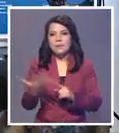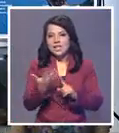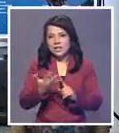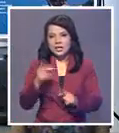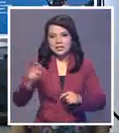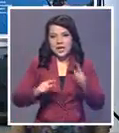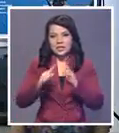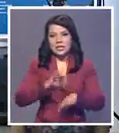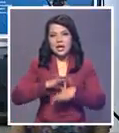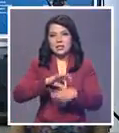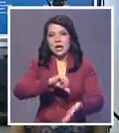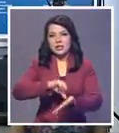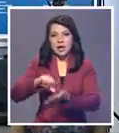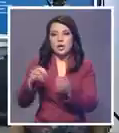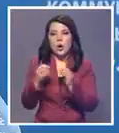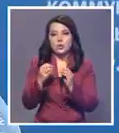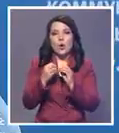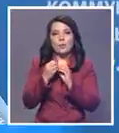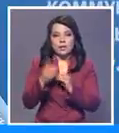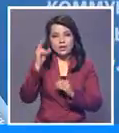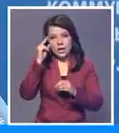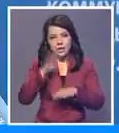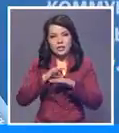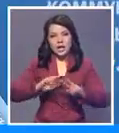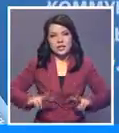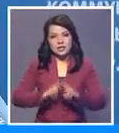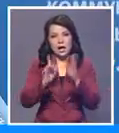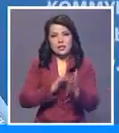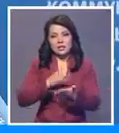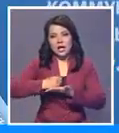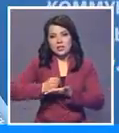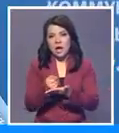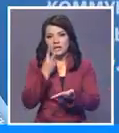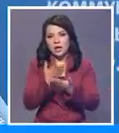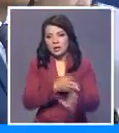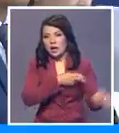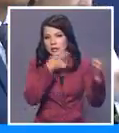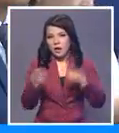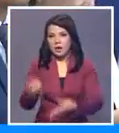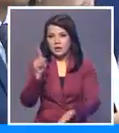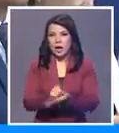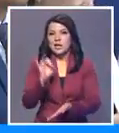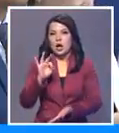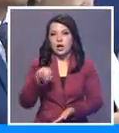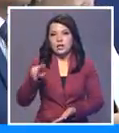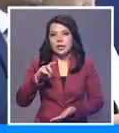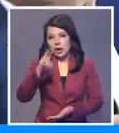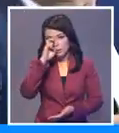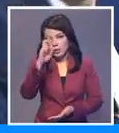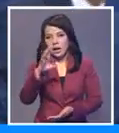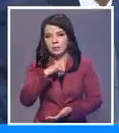хатшысы 10-11 маусым күндері Астанаға келетінін ресми түрде растаған. Сондай-ақ жиынға Иордания королі Абдулла